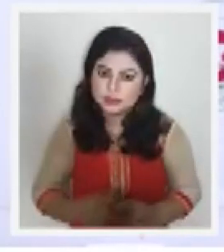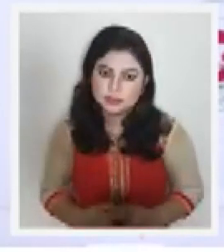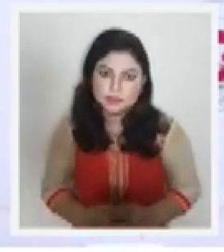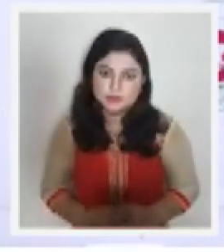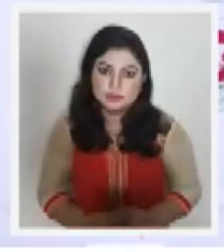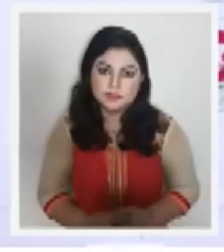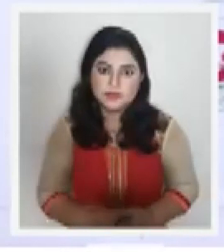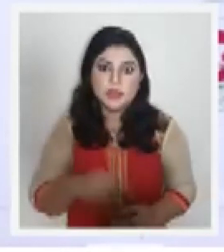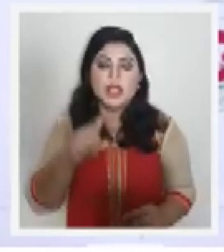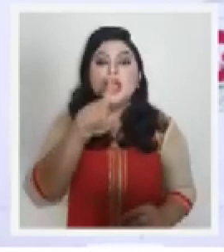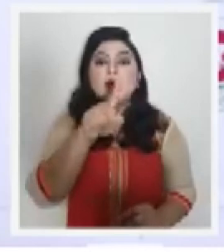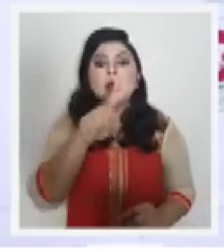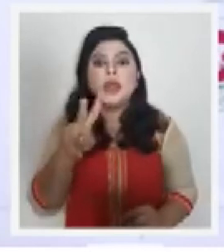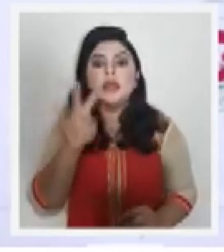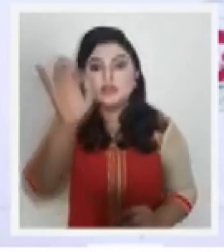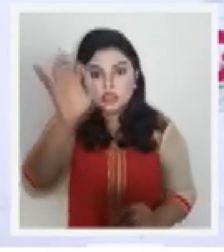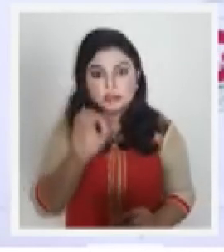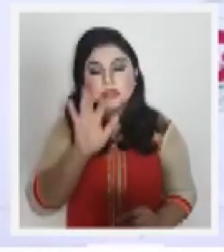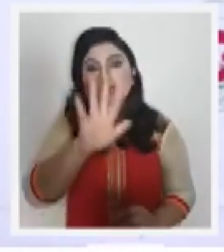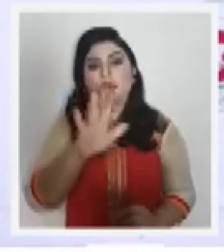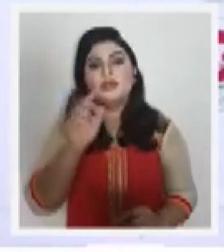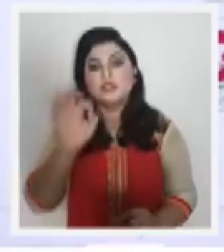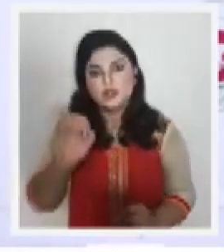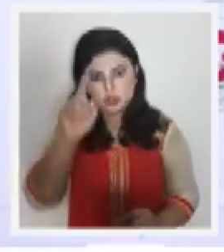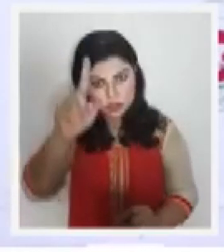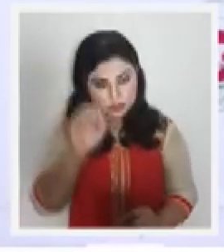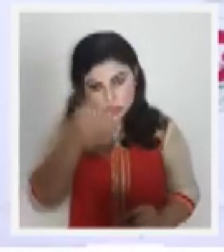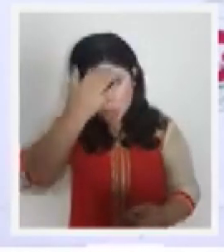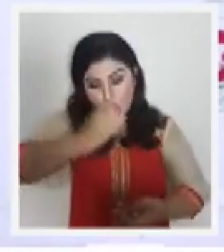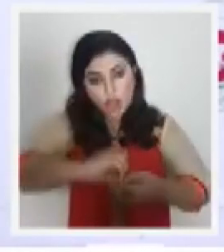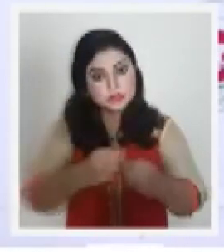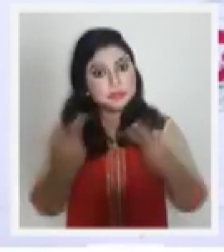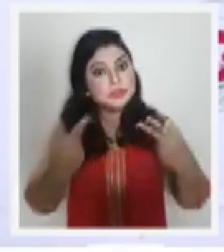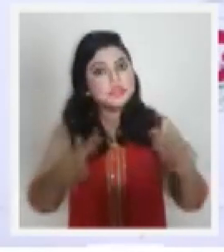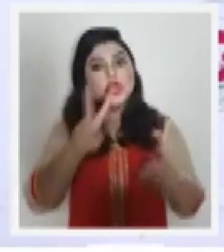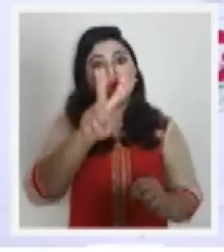ছিলেন 85.14%, মধ্যম ঝুঁকিতে ছিলেন